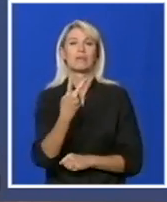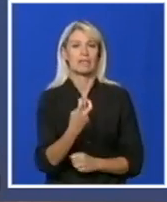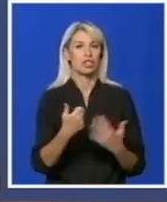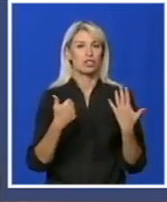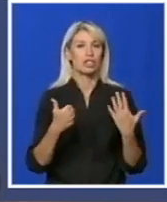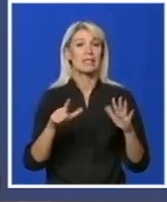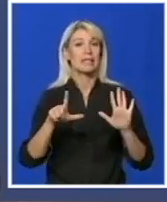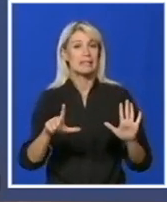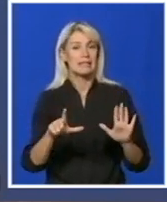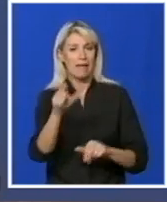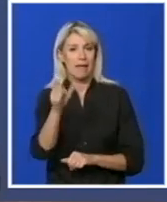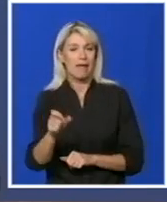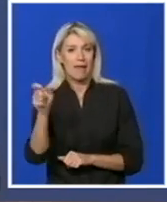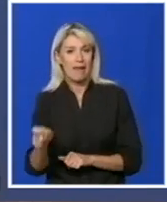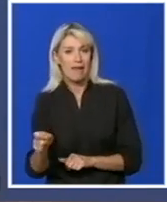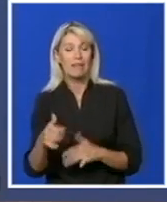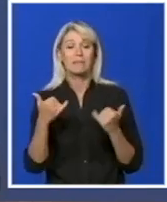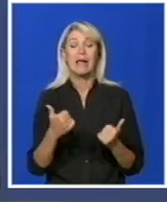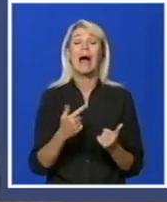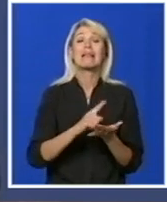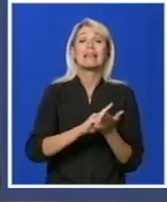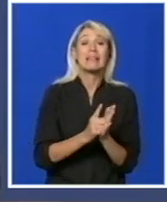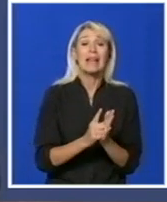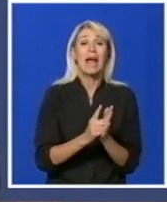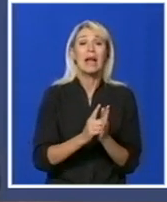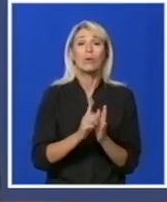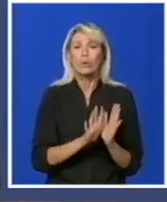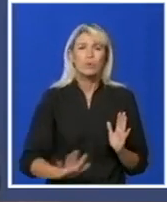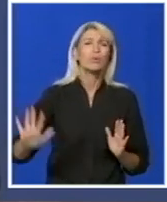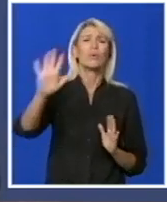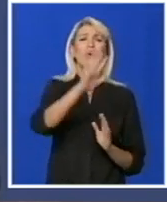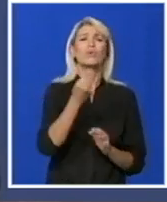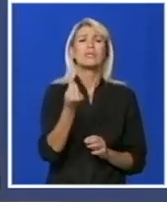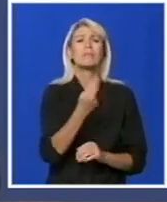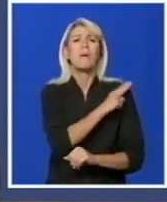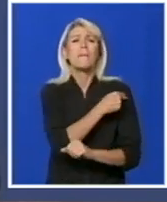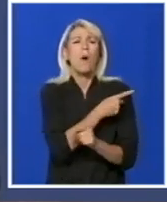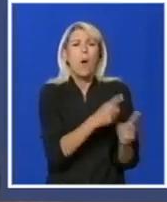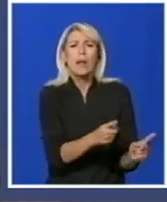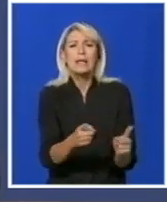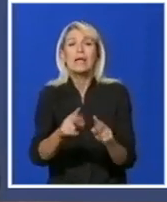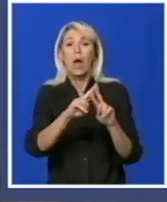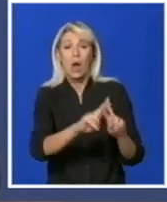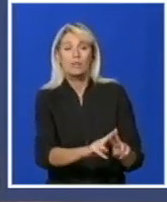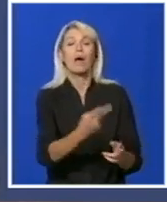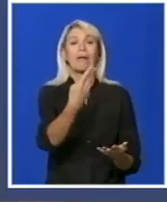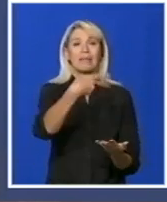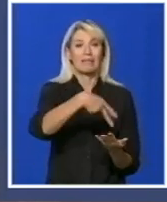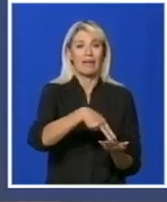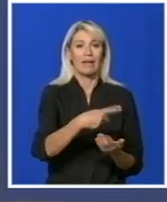267 pacijenata, te je trenutno u svim bolnicama u Republici Srbiji hospitalizovano